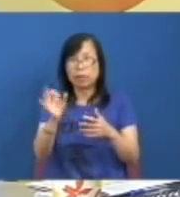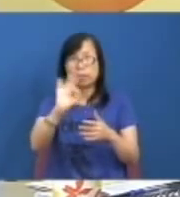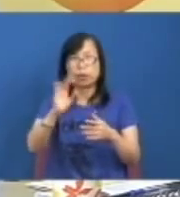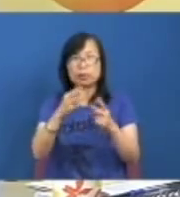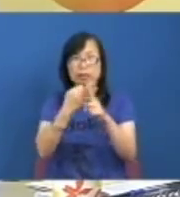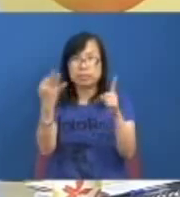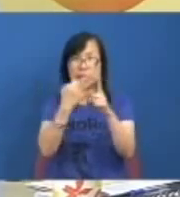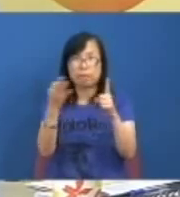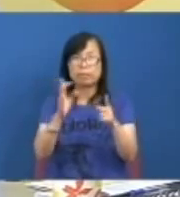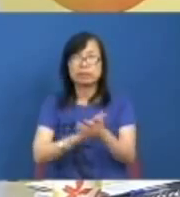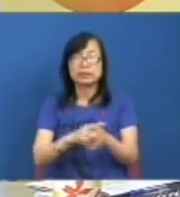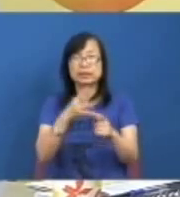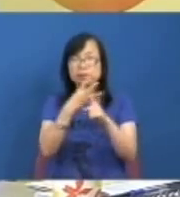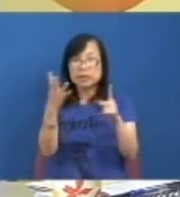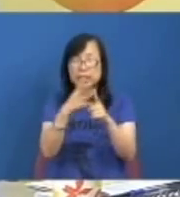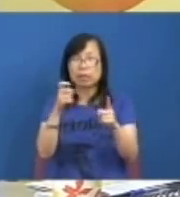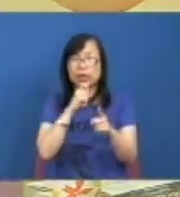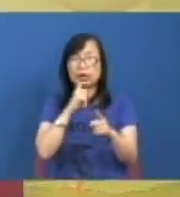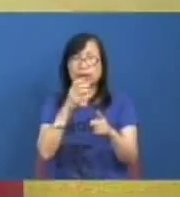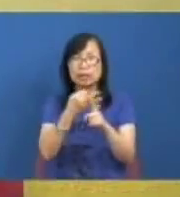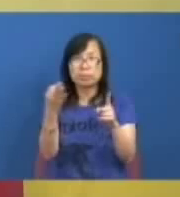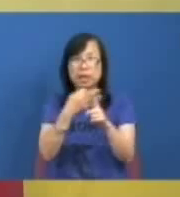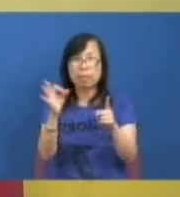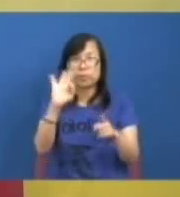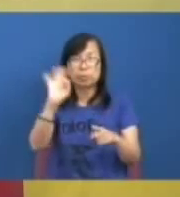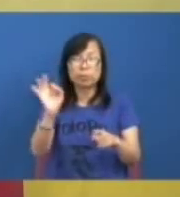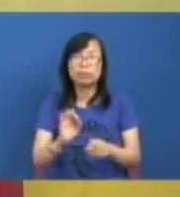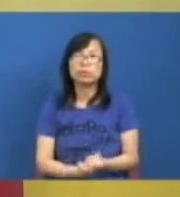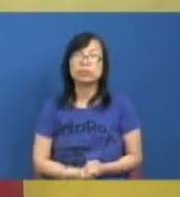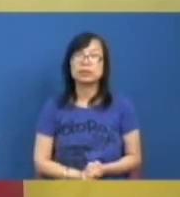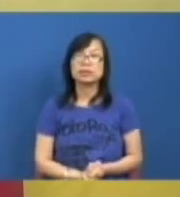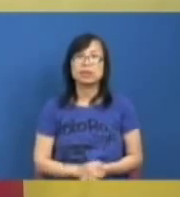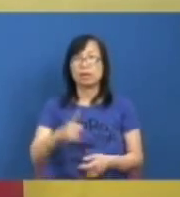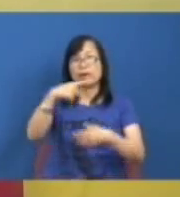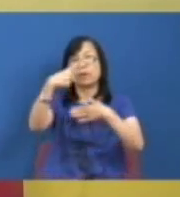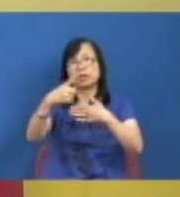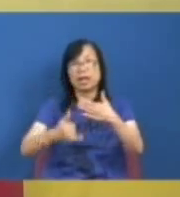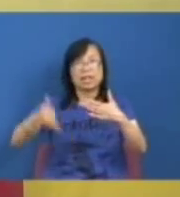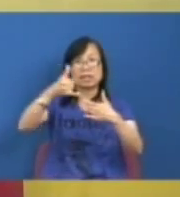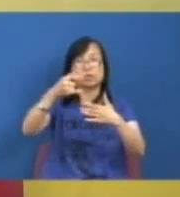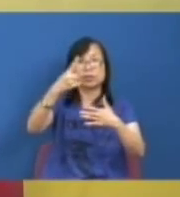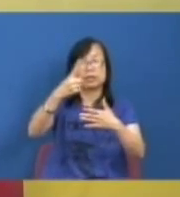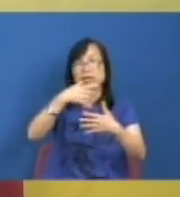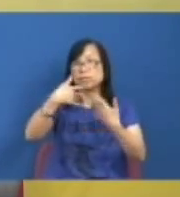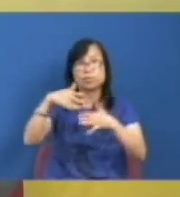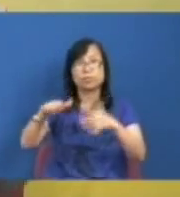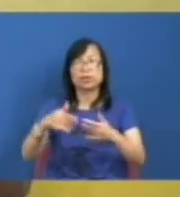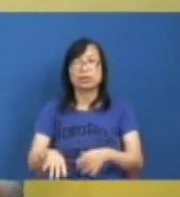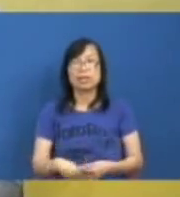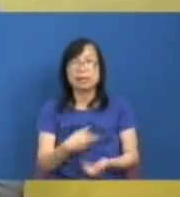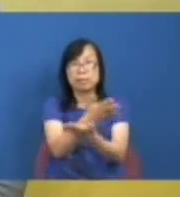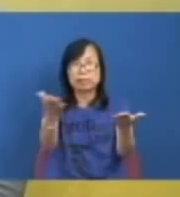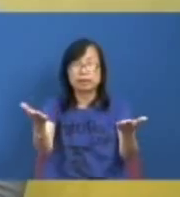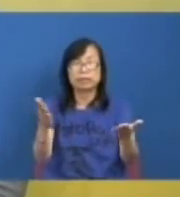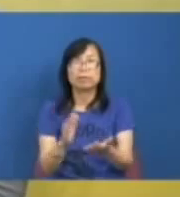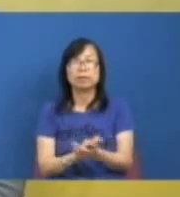嘅。我哋係14樓， 係咁跳一層就都算啦，即係我 即係都希望大家都